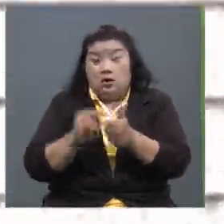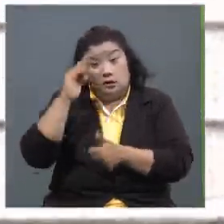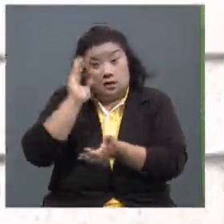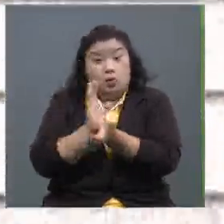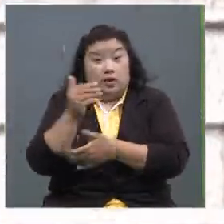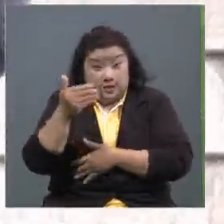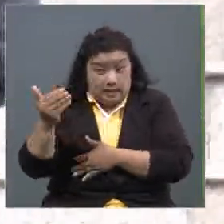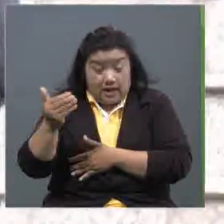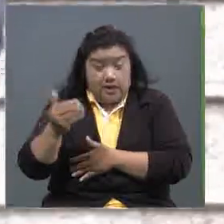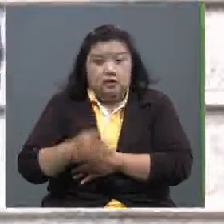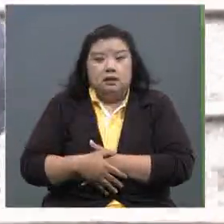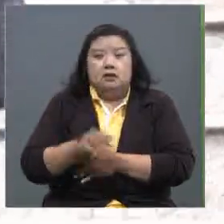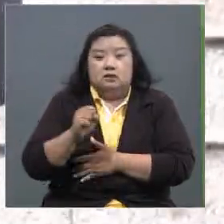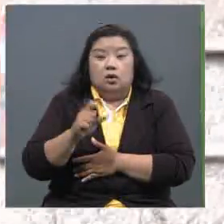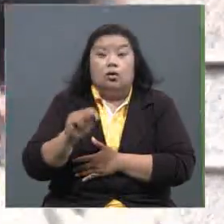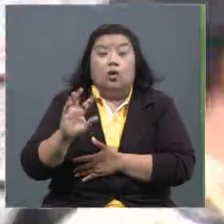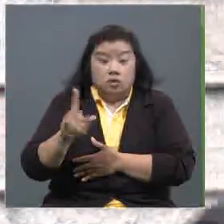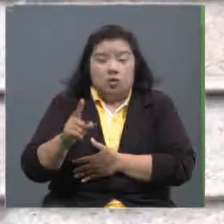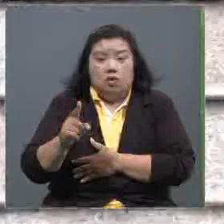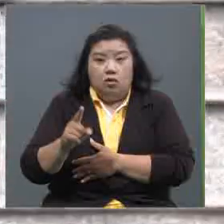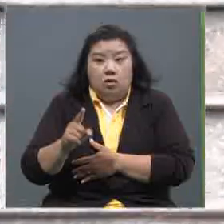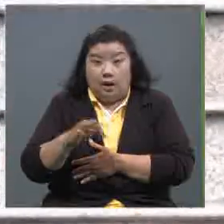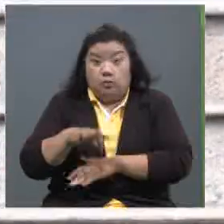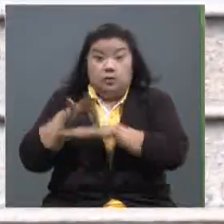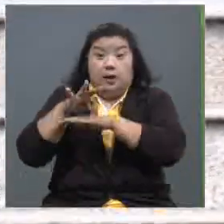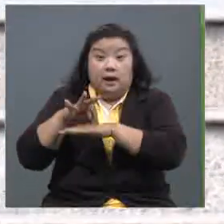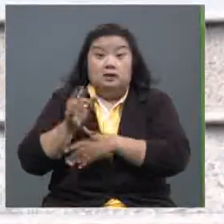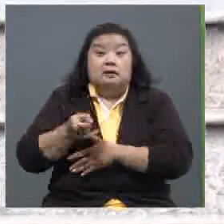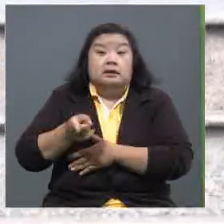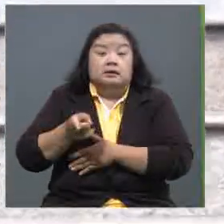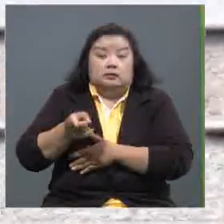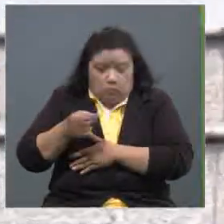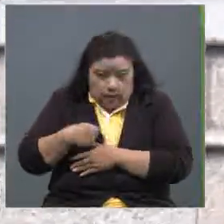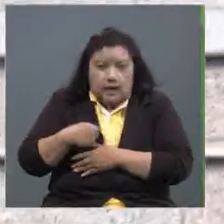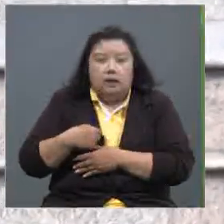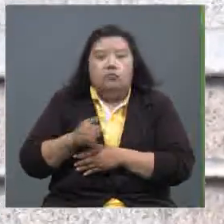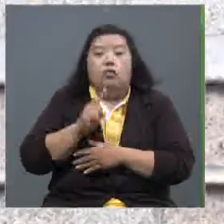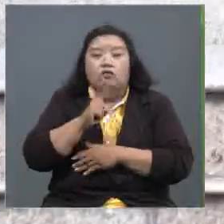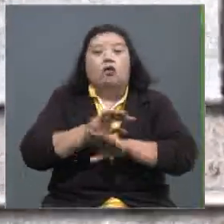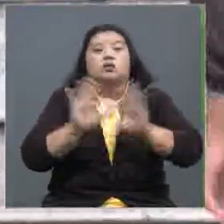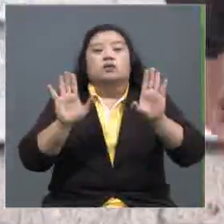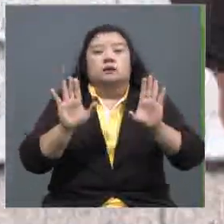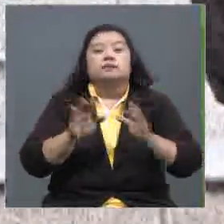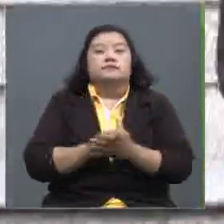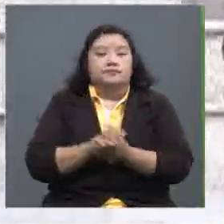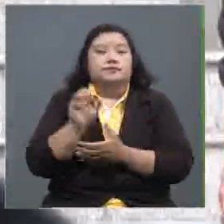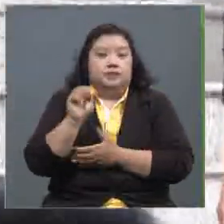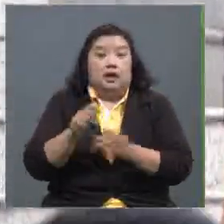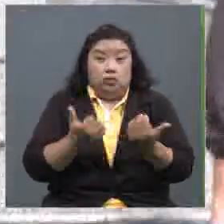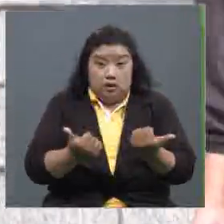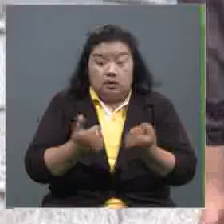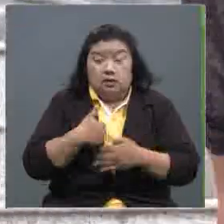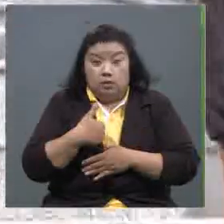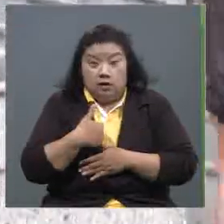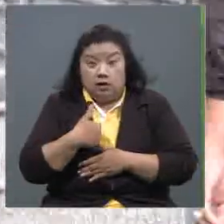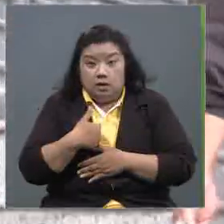ถอนฟ้องทั้งหมดรวมถึงกรณีของนายกรัฐมนตรีด้วยนะคะ ได้กลับตร.เมื่อไหร่ไปถอนให้หมดเลย ใช่แต่ว่าตอนนี้บิ๊กโจ๊กบอกว่